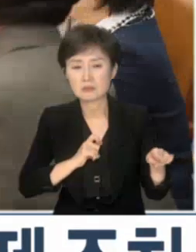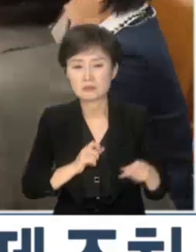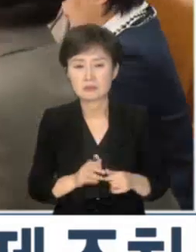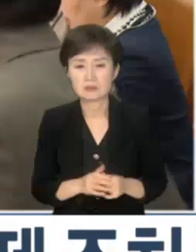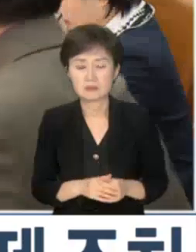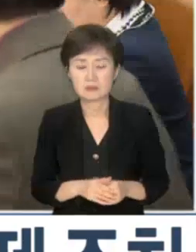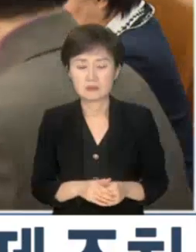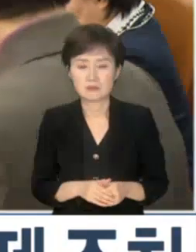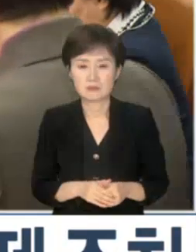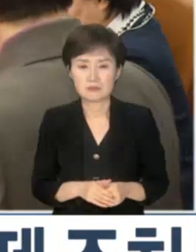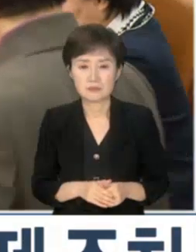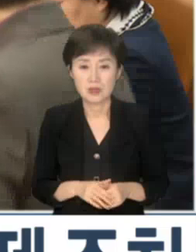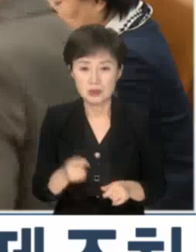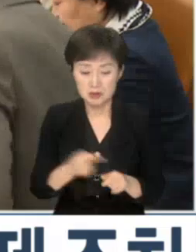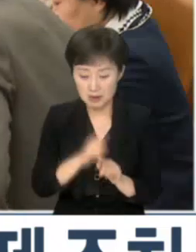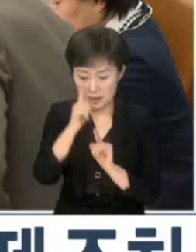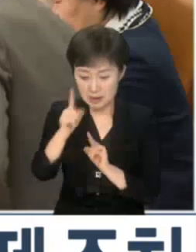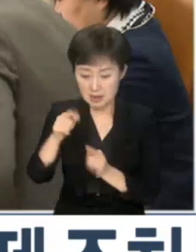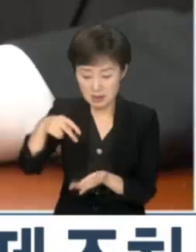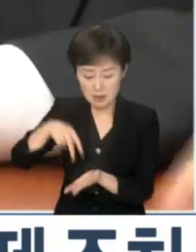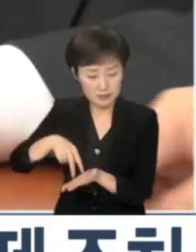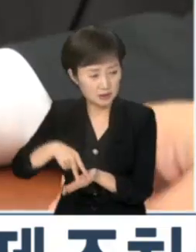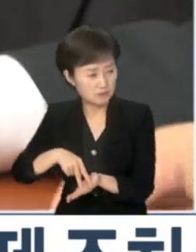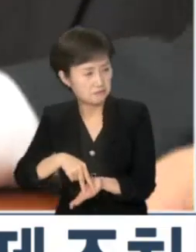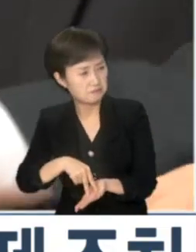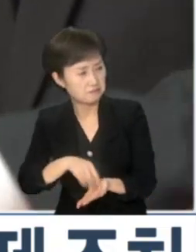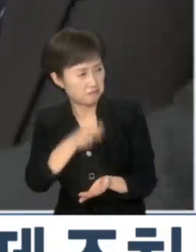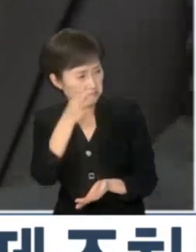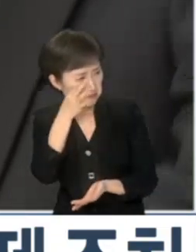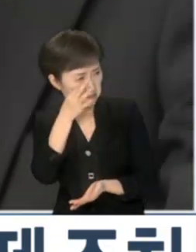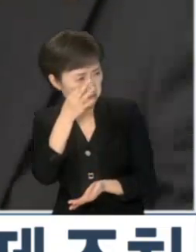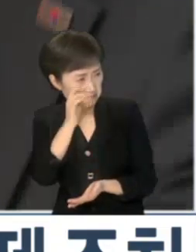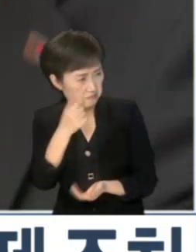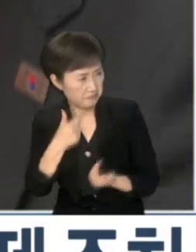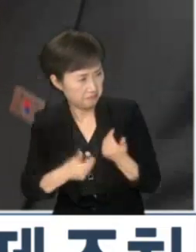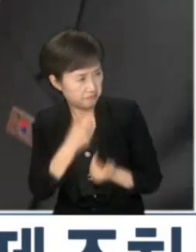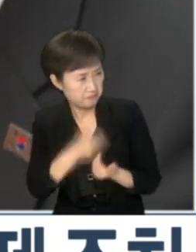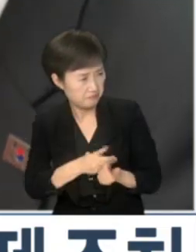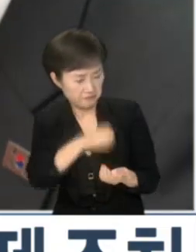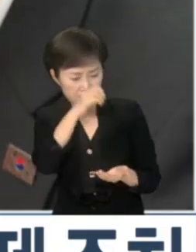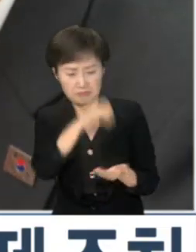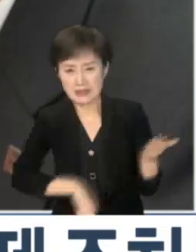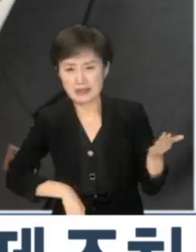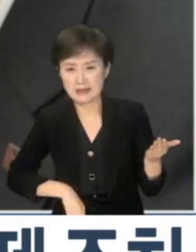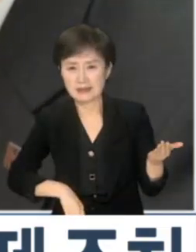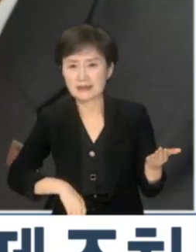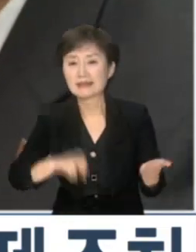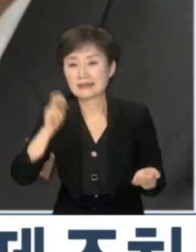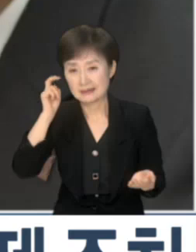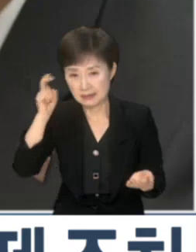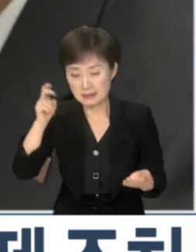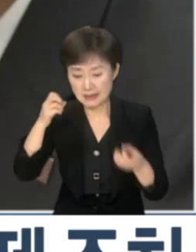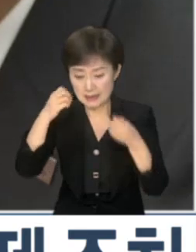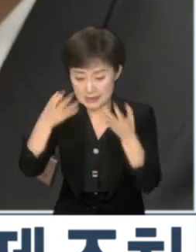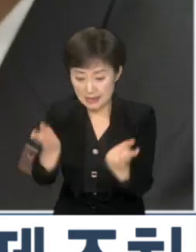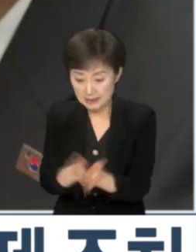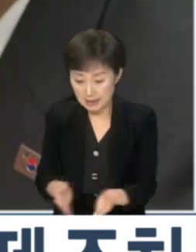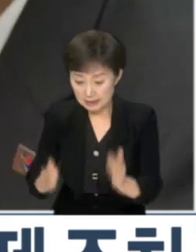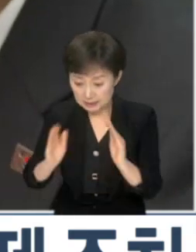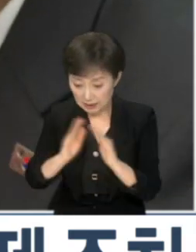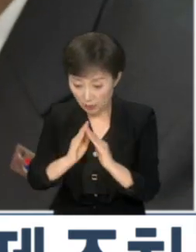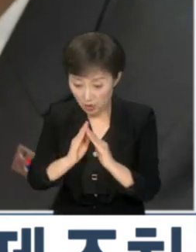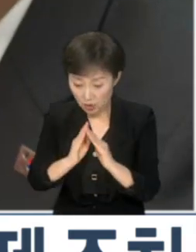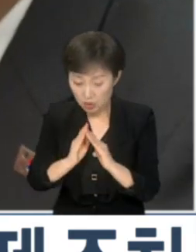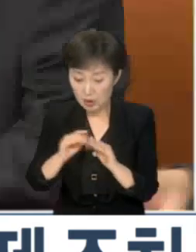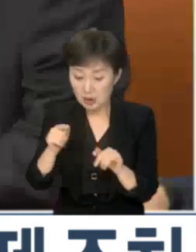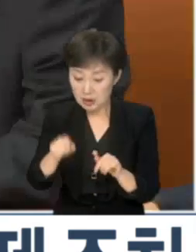것입니다. 그건 흔든다는 게 뭐냐. 탈당을 해서 제3지대로 갈 가능성이 상당히 높다. 그렇게 되면은 이재명 대표도 상당히 어려움을